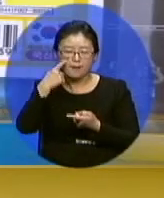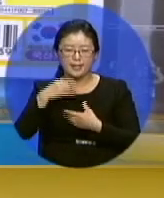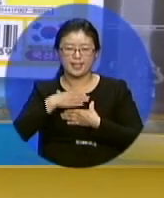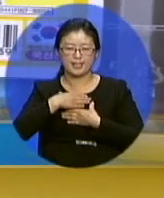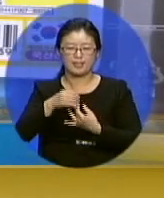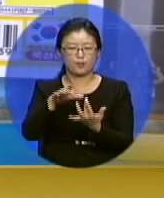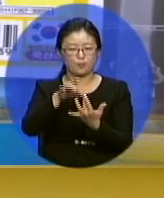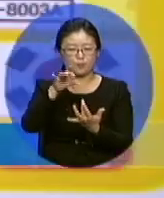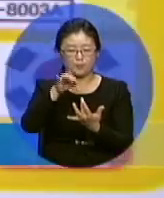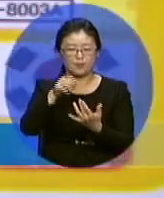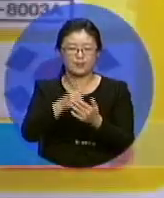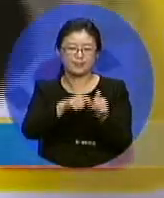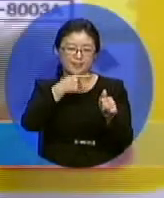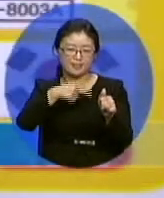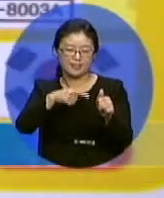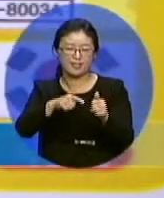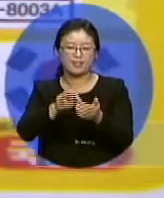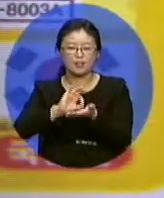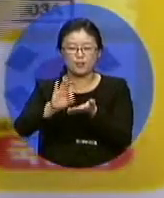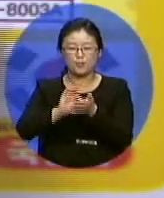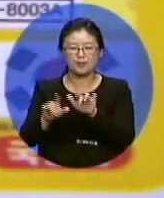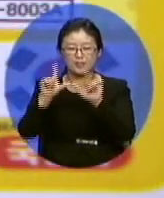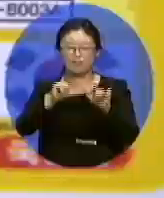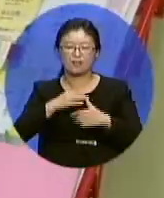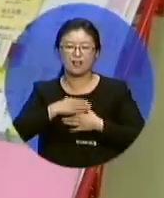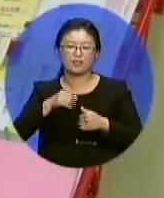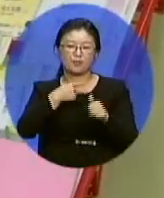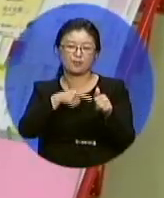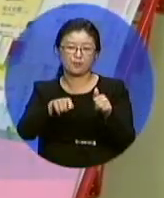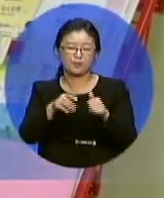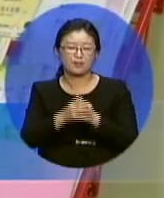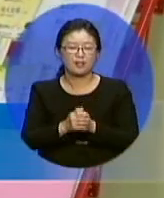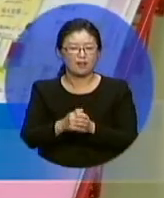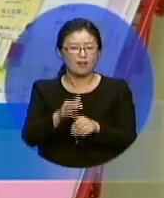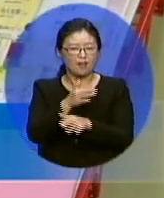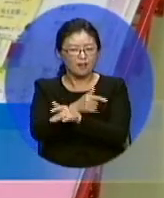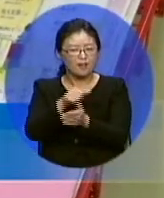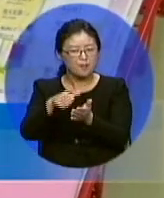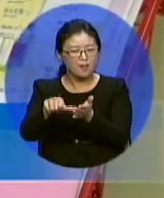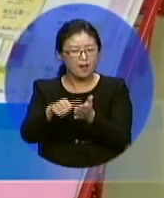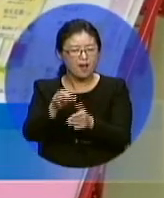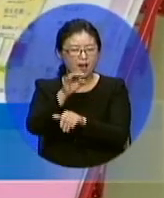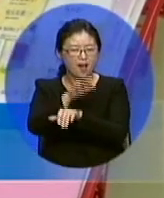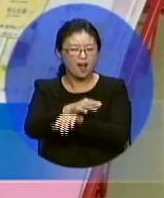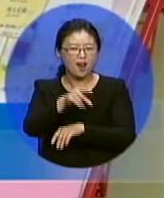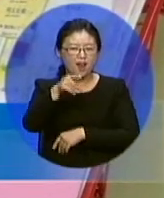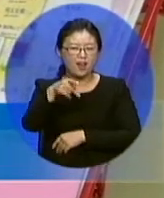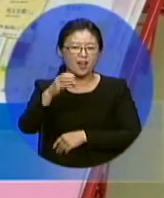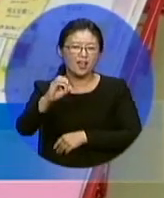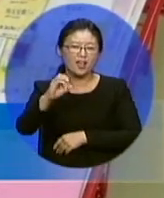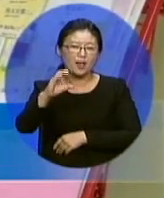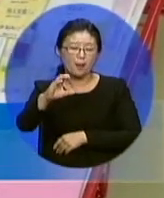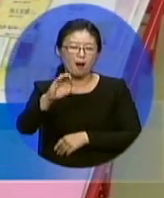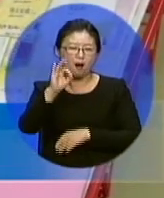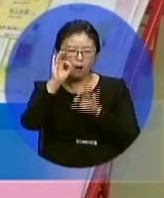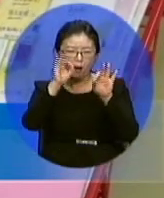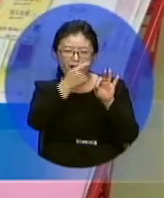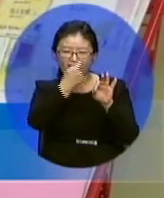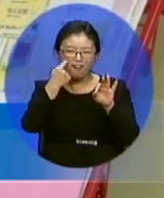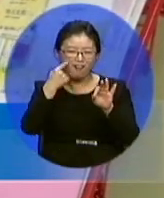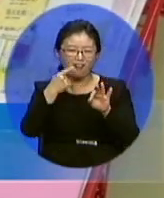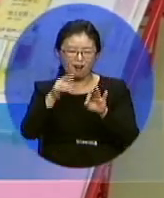수 있도록 꾸민 소비생활 안전교육입니다. 장난감 살 때 KC마크 보고 사야 되는